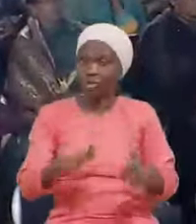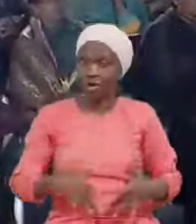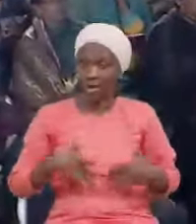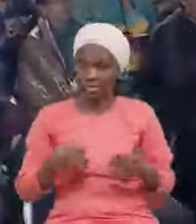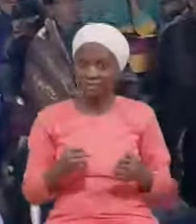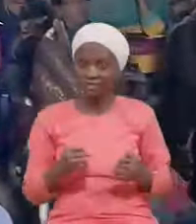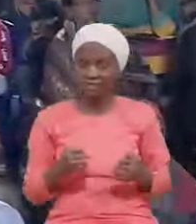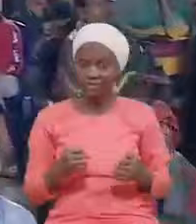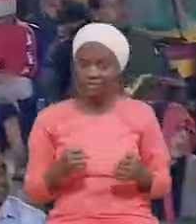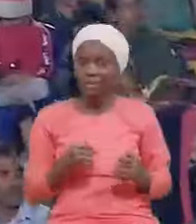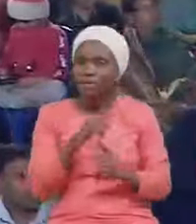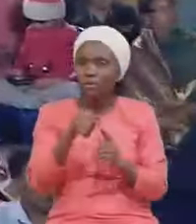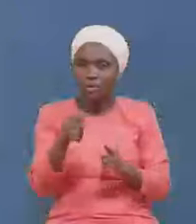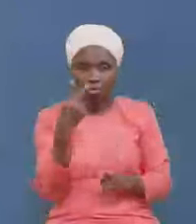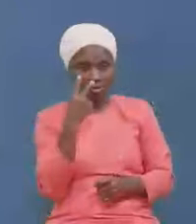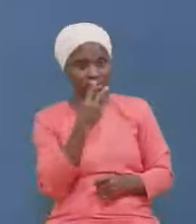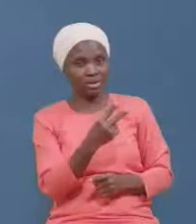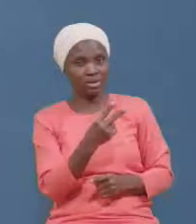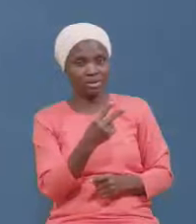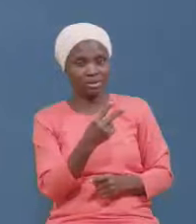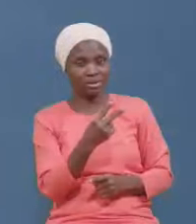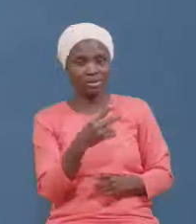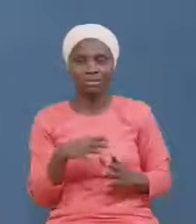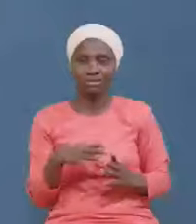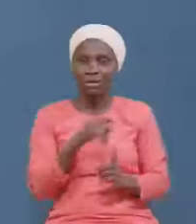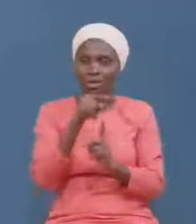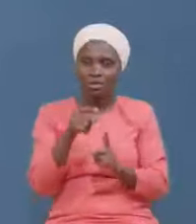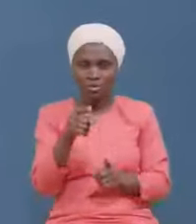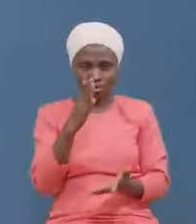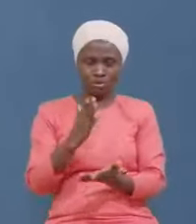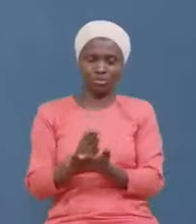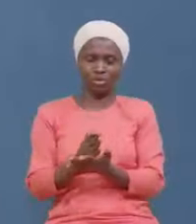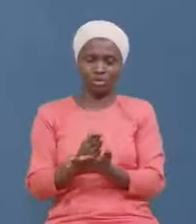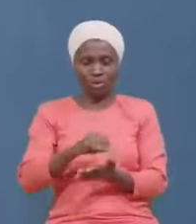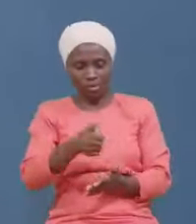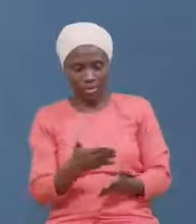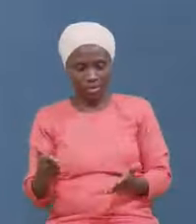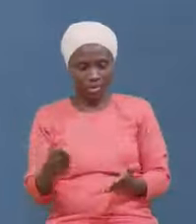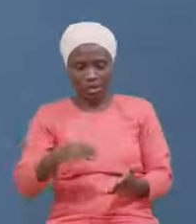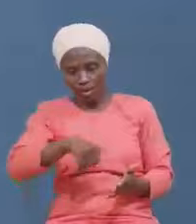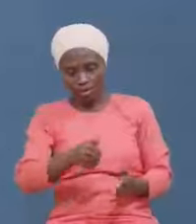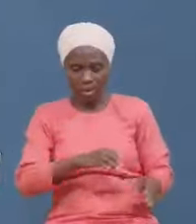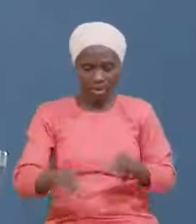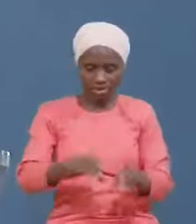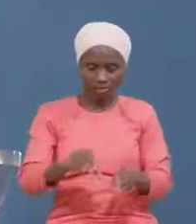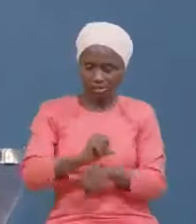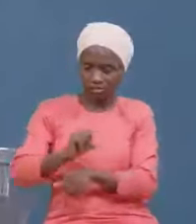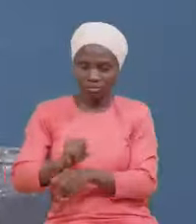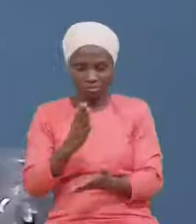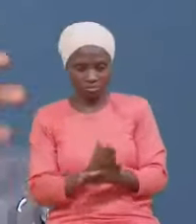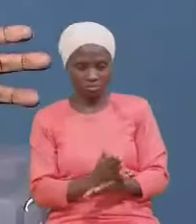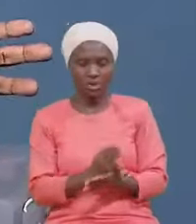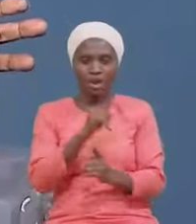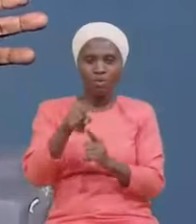mee jeevithamlo. When you behold. Meeru ganaka idigo anta when you stop every other activity. Meer migilina karyala apestara. When